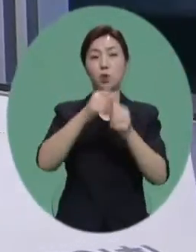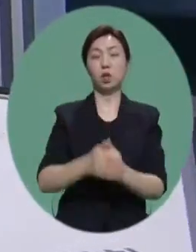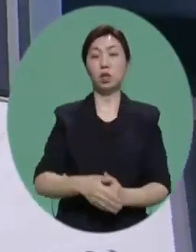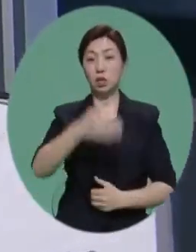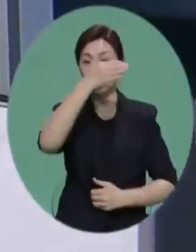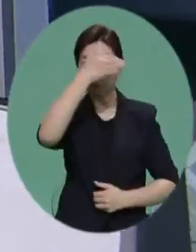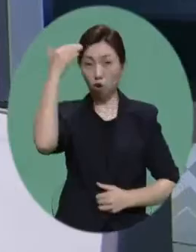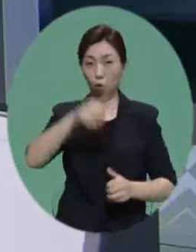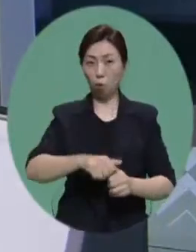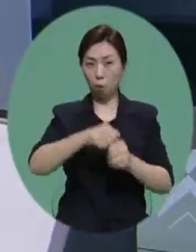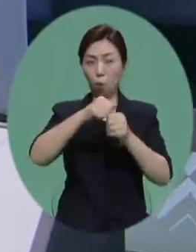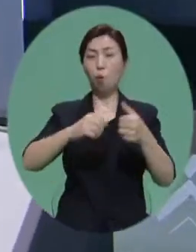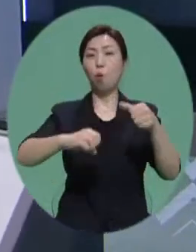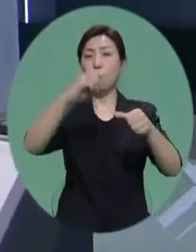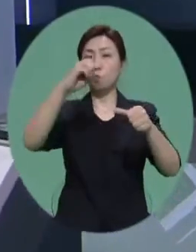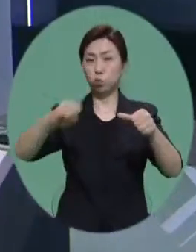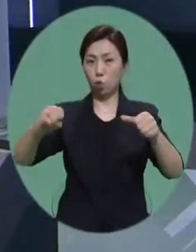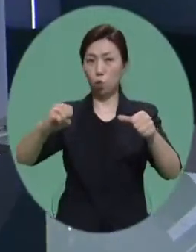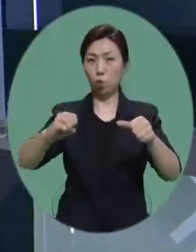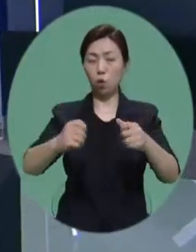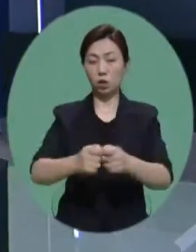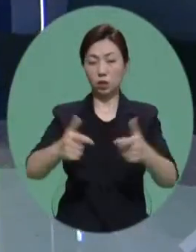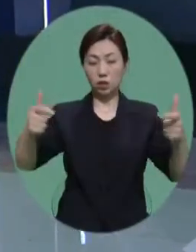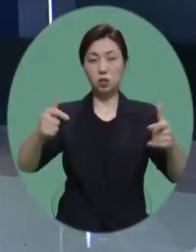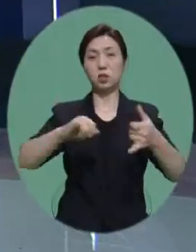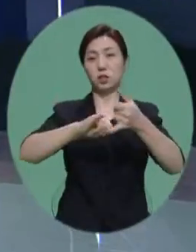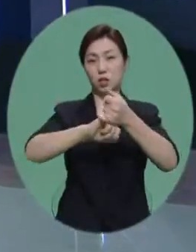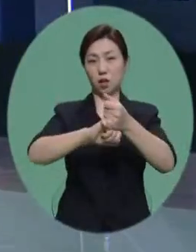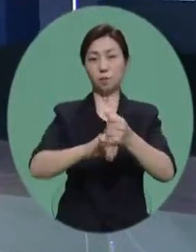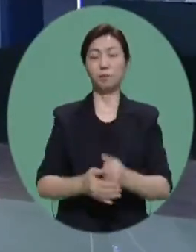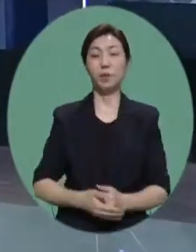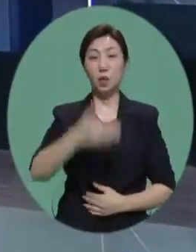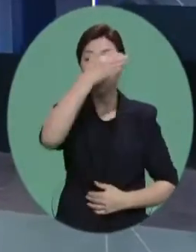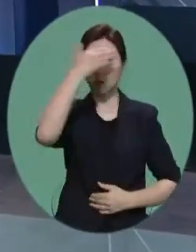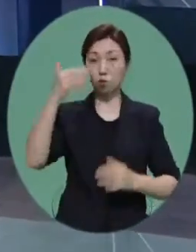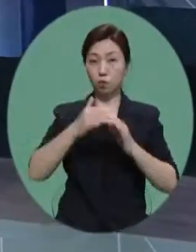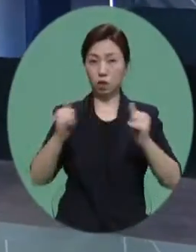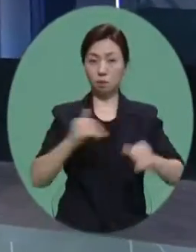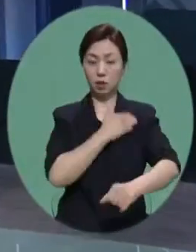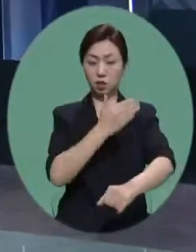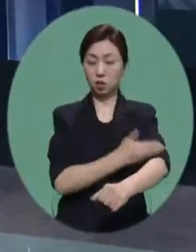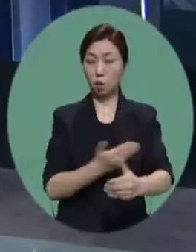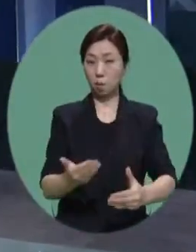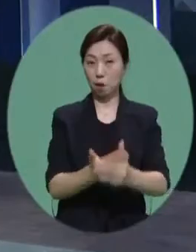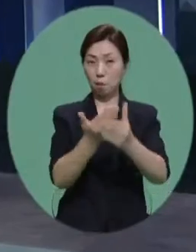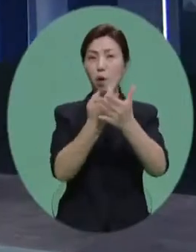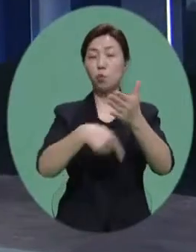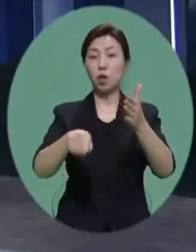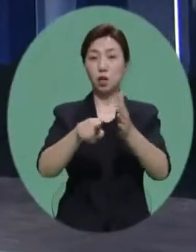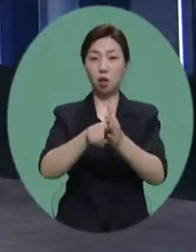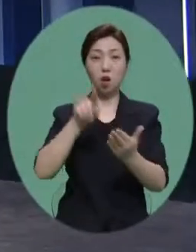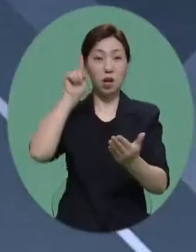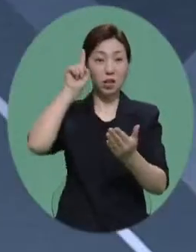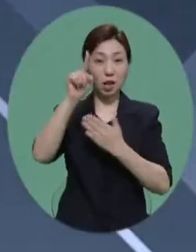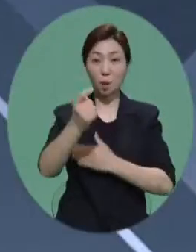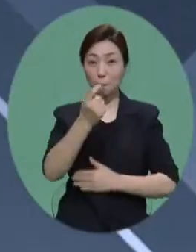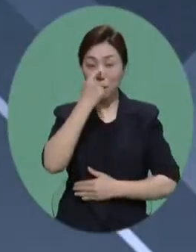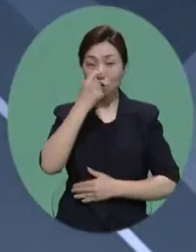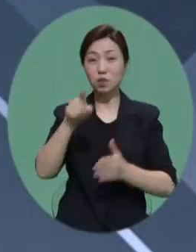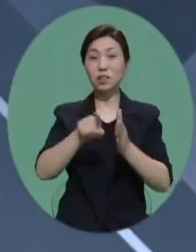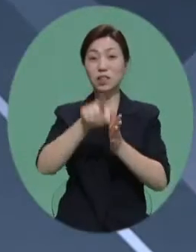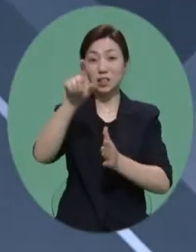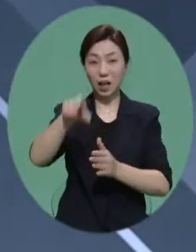이 말씀 드리고요 특히 청년들이 역량을 키울 수 있도록 내일배움카드 이것을 2배로 확실하게